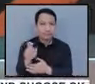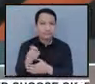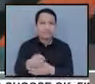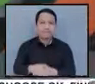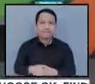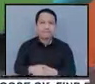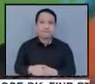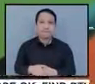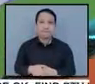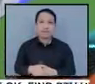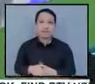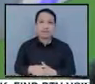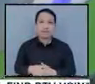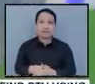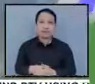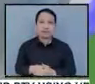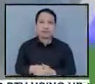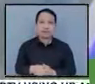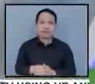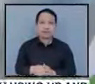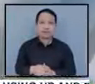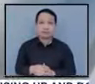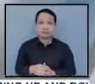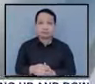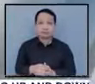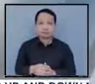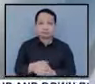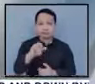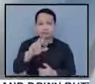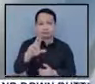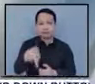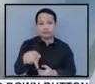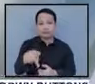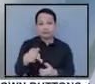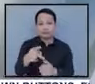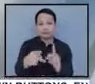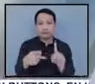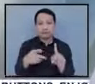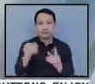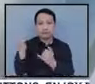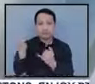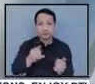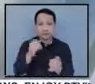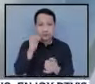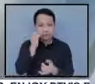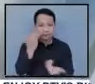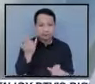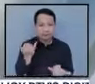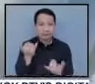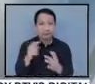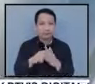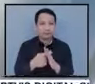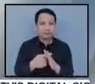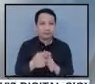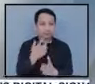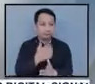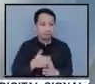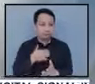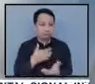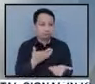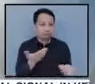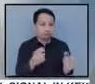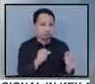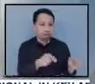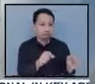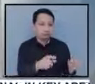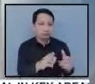Epektibo na ang 125 pesos na SRP sa kada kilo ng imported na sibuyas, pero reklamo po ng mga nagtitinda, hindi